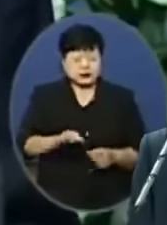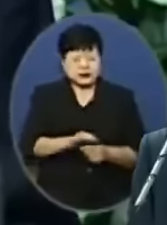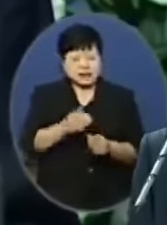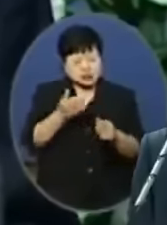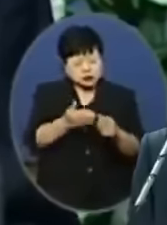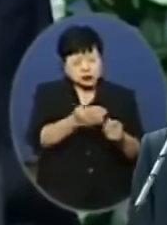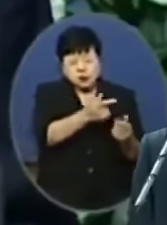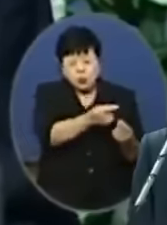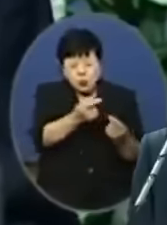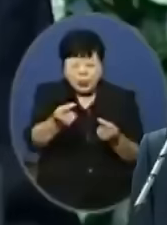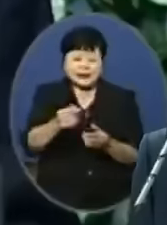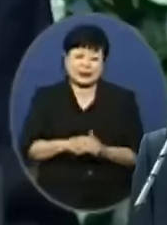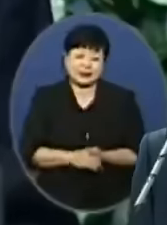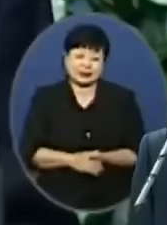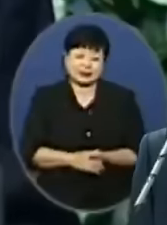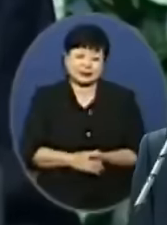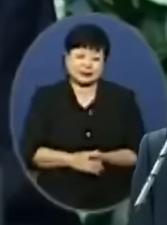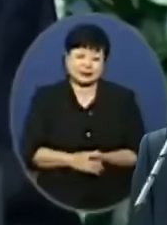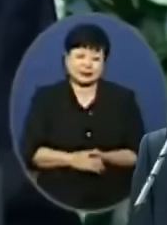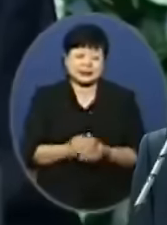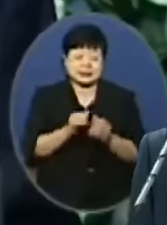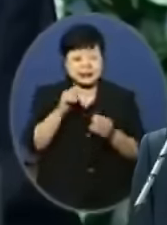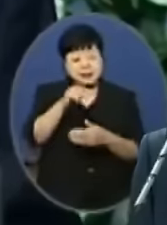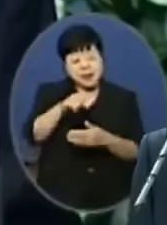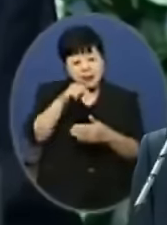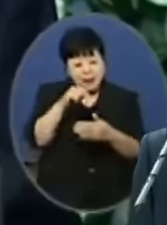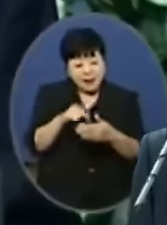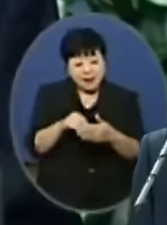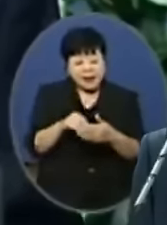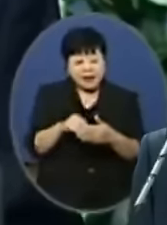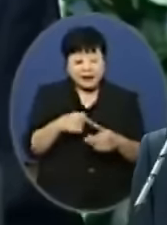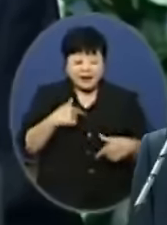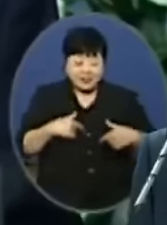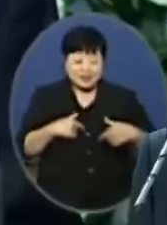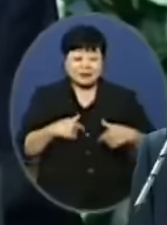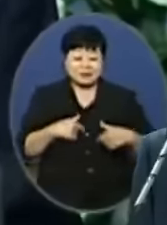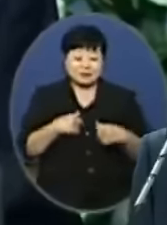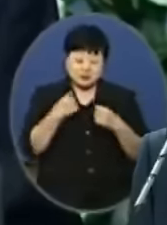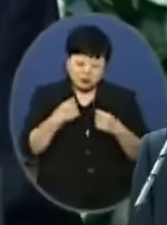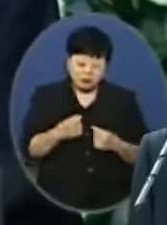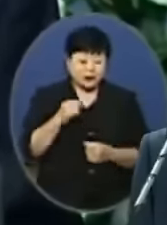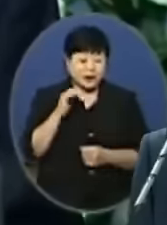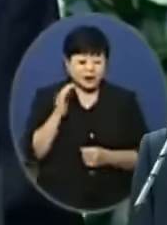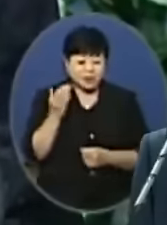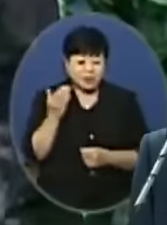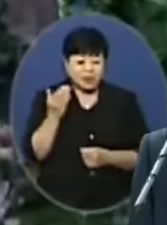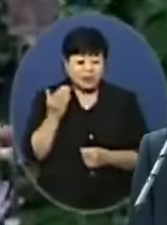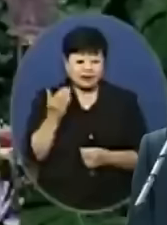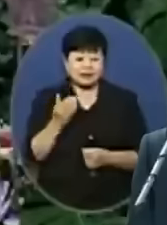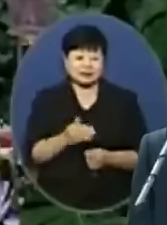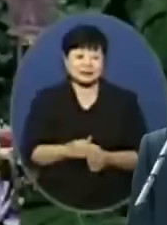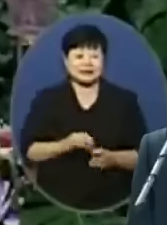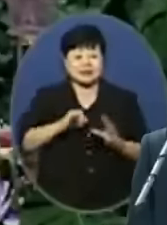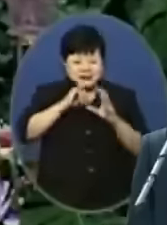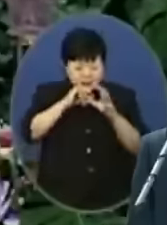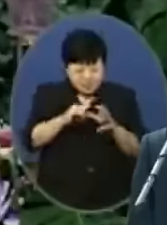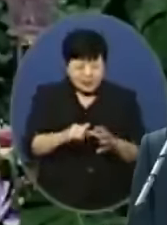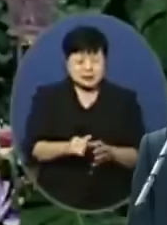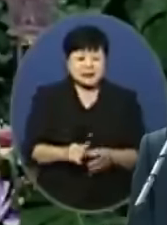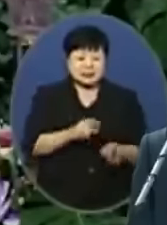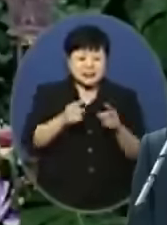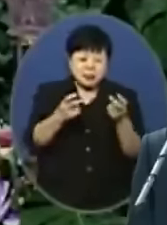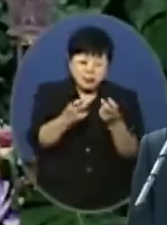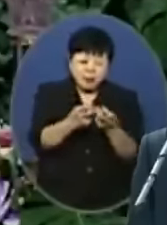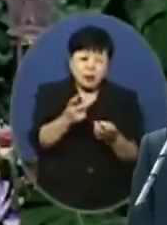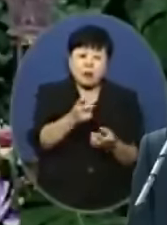사랑하는 사람입니다. 이러한 사람의 마음속에 기쁨이 머무는 것입니다. 이 세상에 우리가 어떻게